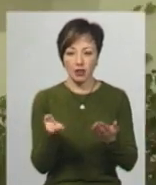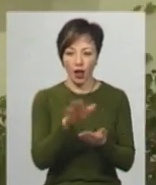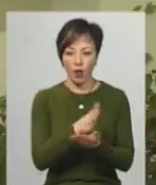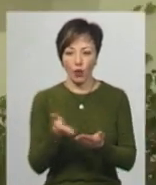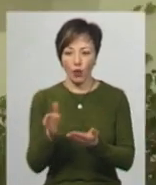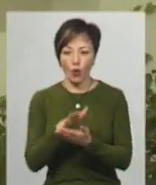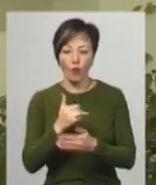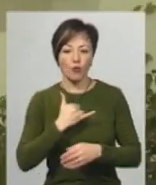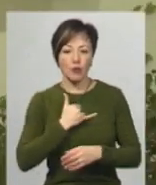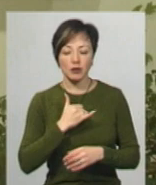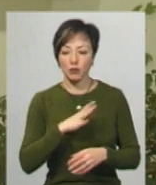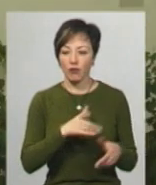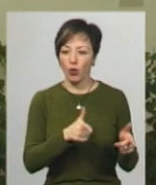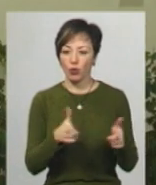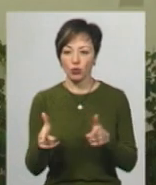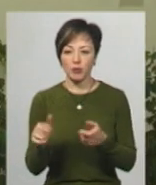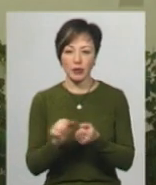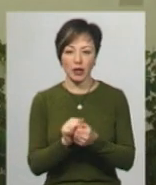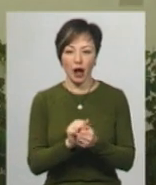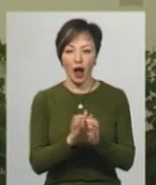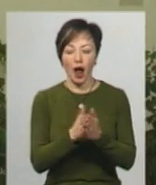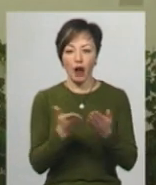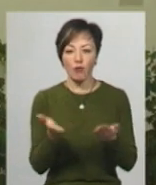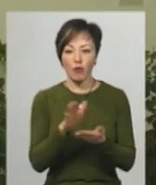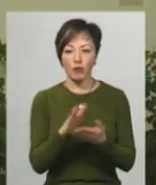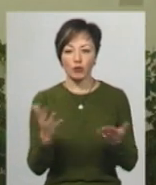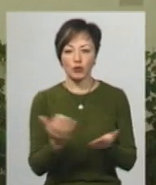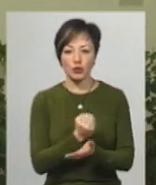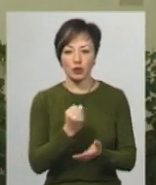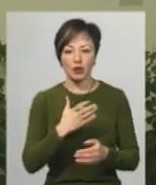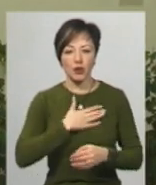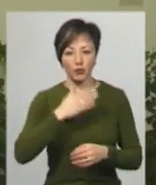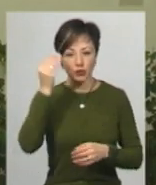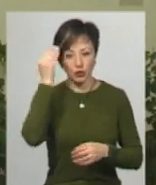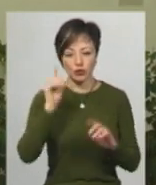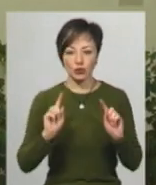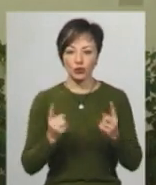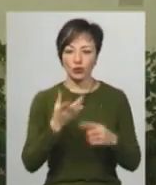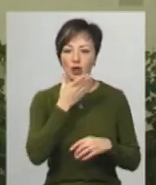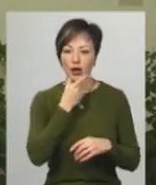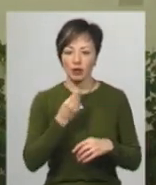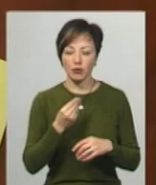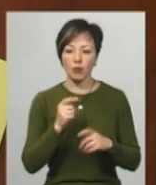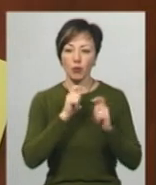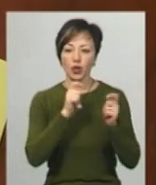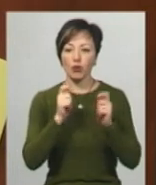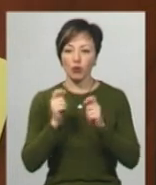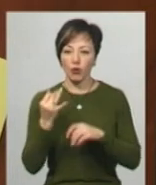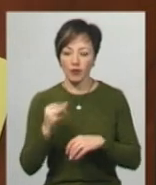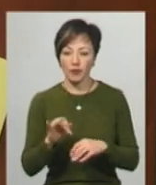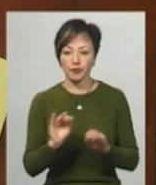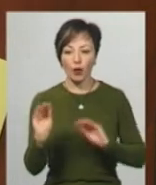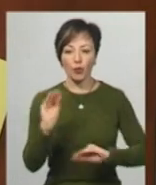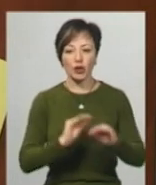мене практично був готовий матеріал. Альбом дуже вийшов, на мій погляд, дуже гарний, подарунковий.